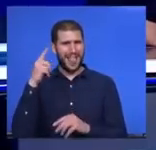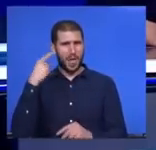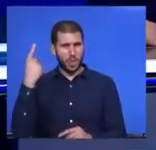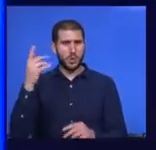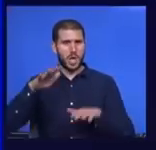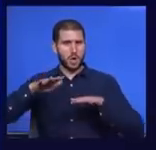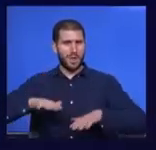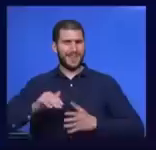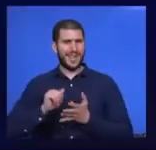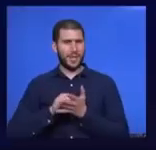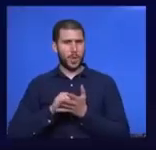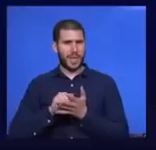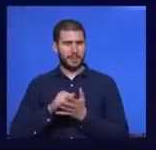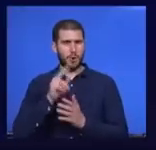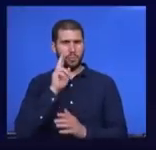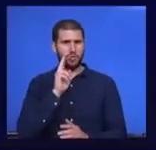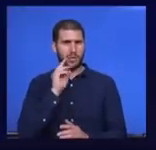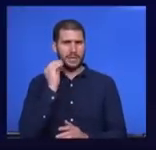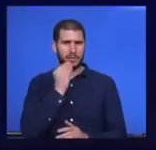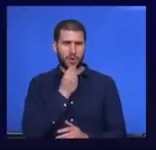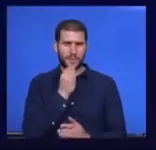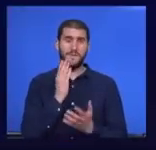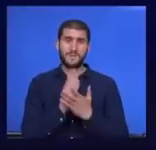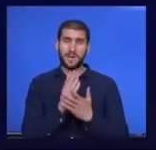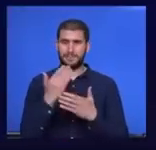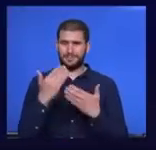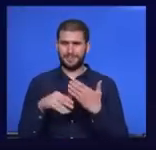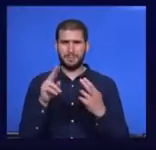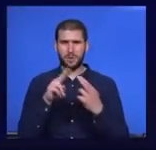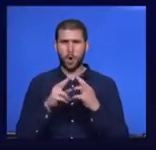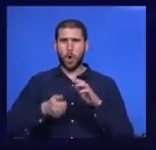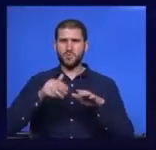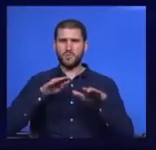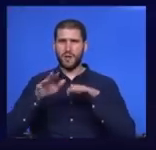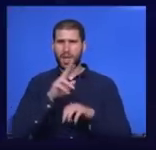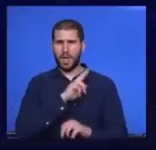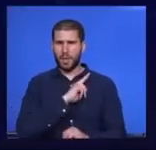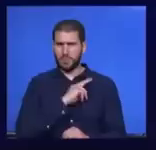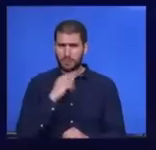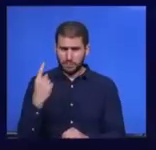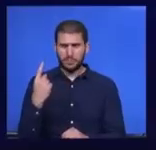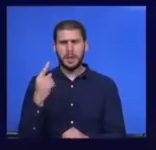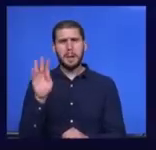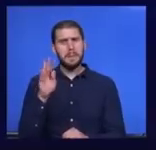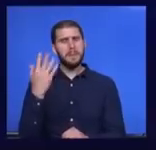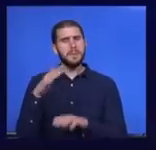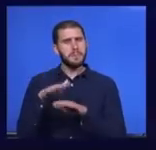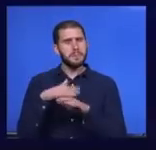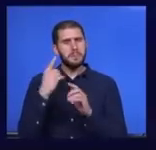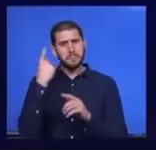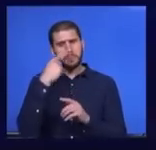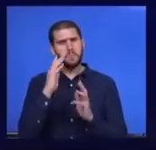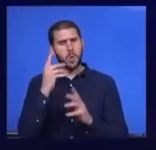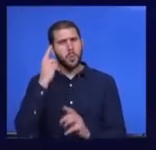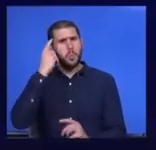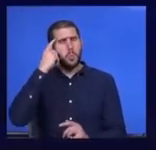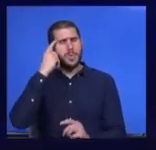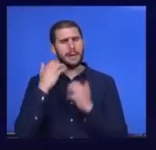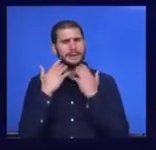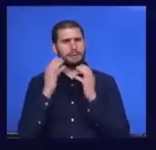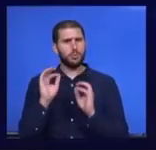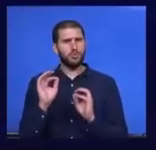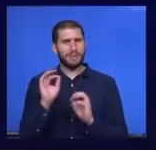איתנו העיתונאים ביום שישי בצהריים, אחרי הפגישה עם ראש הממשלה הבריטי, ונתניהו היה נראה מאוד מאוד מודאג מהסיפור הזה